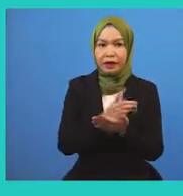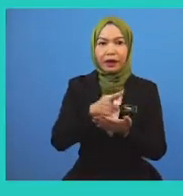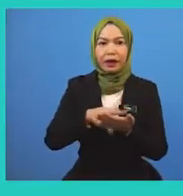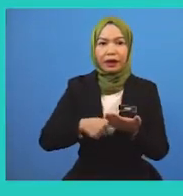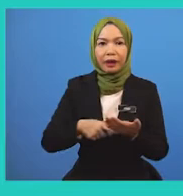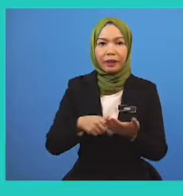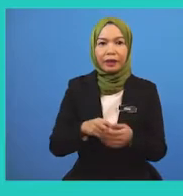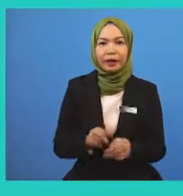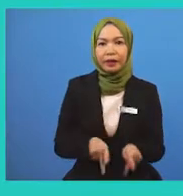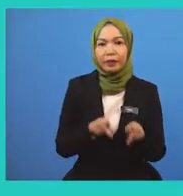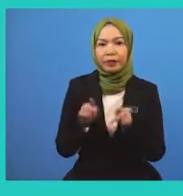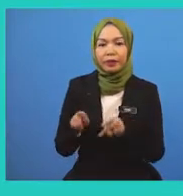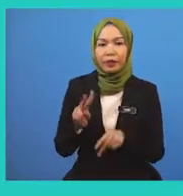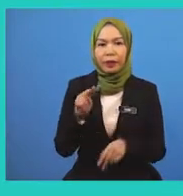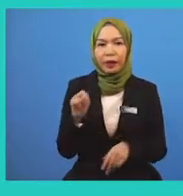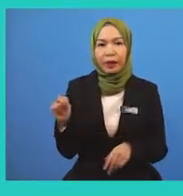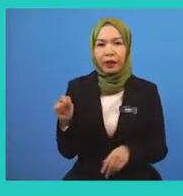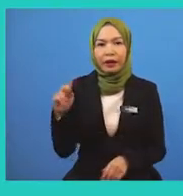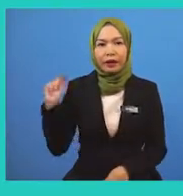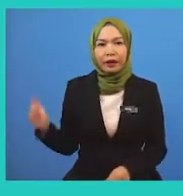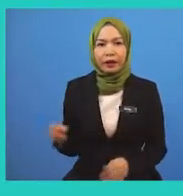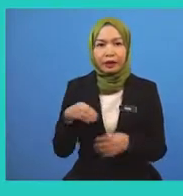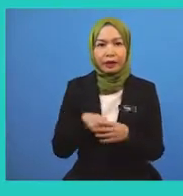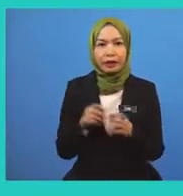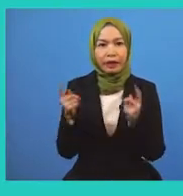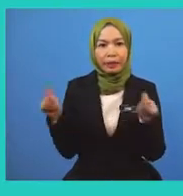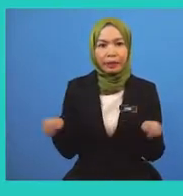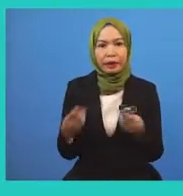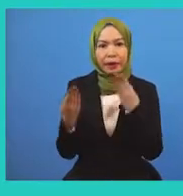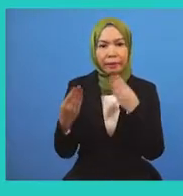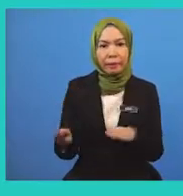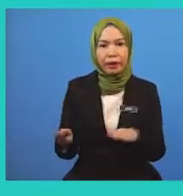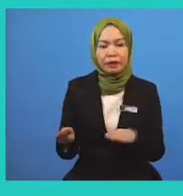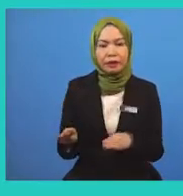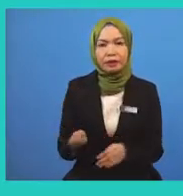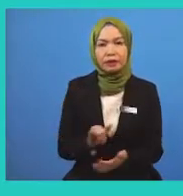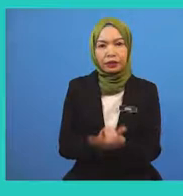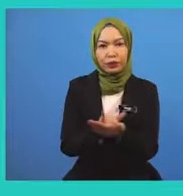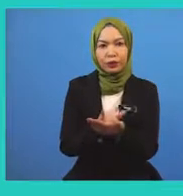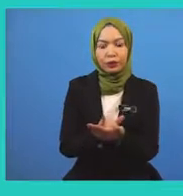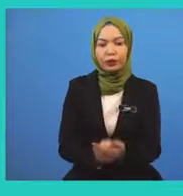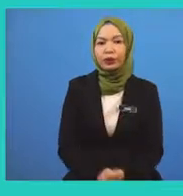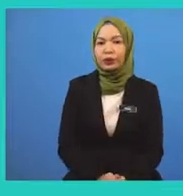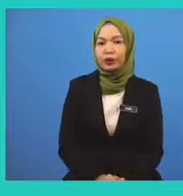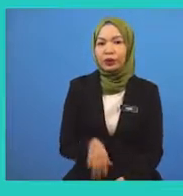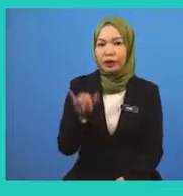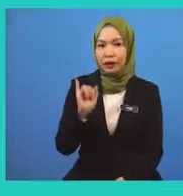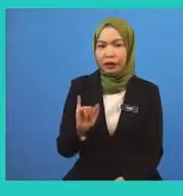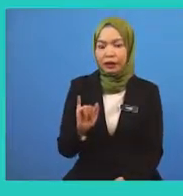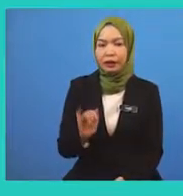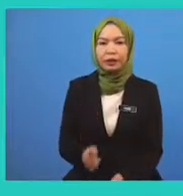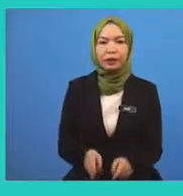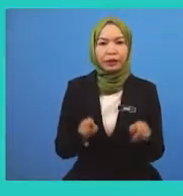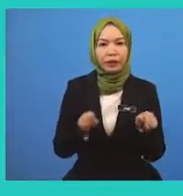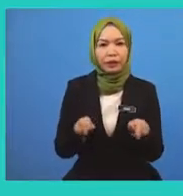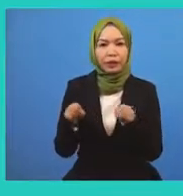apakah perubahan tenaga dalam tindak balas tersebut, murid-murid? Ya, perubahan tenaga bagi